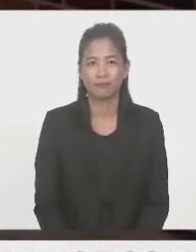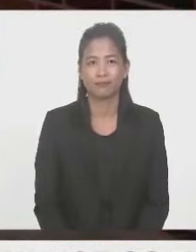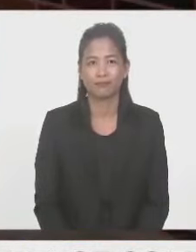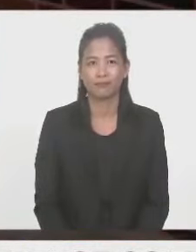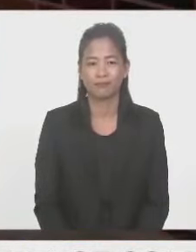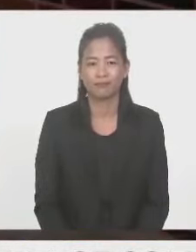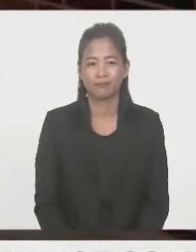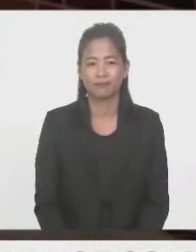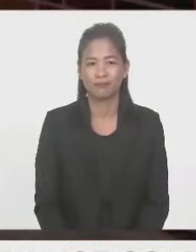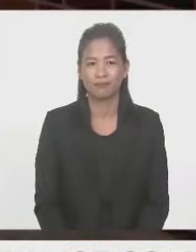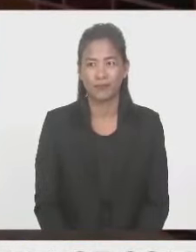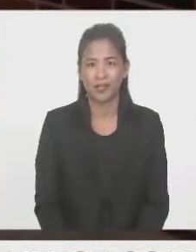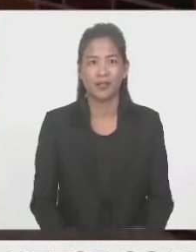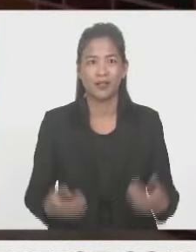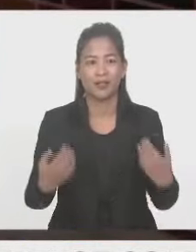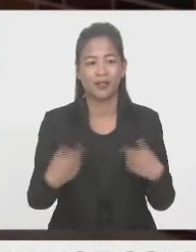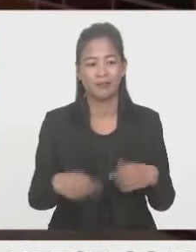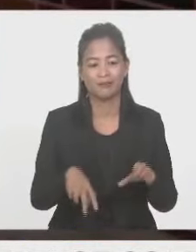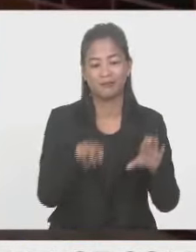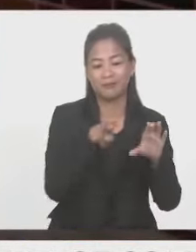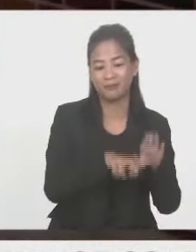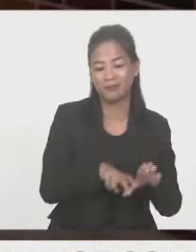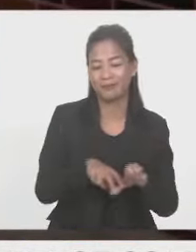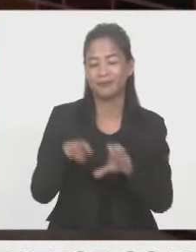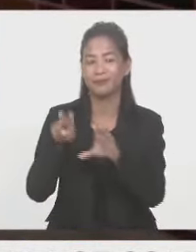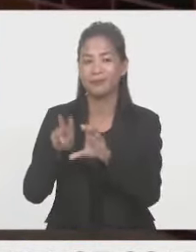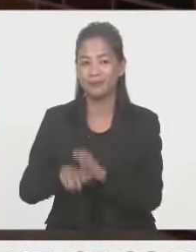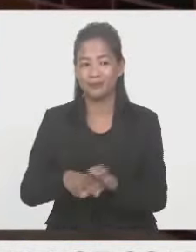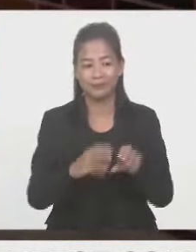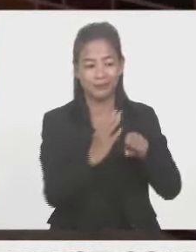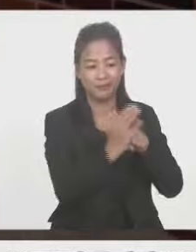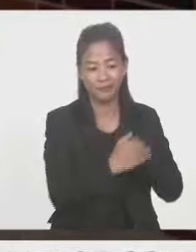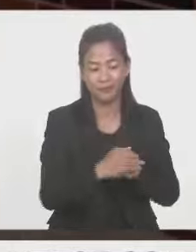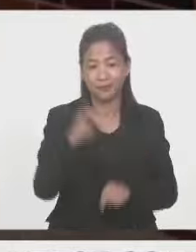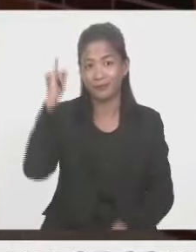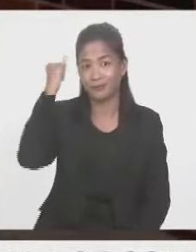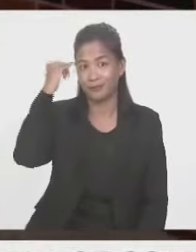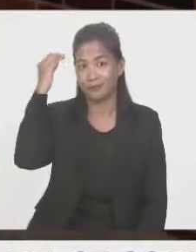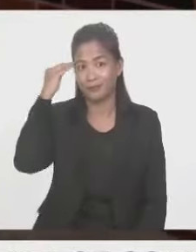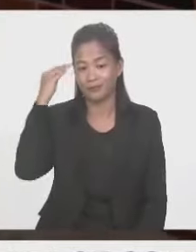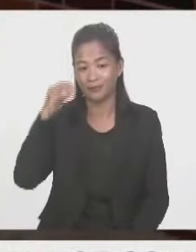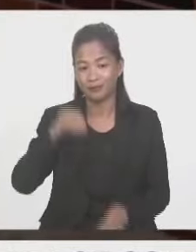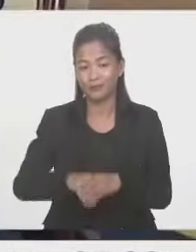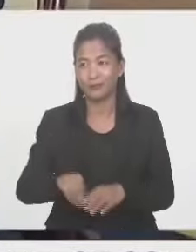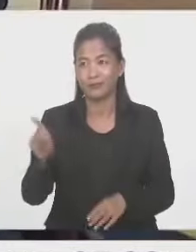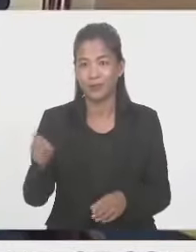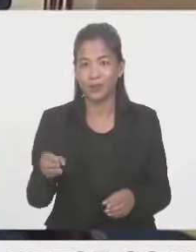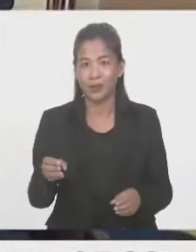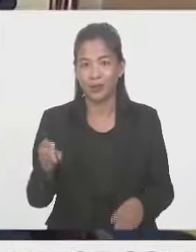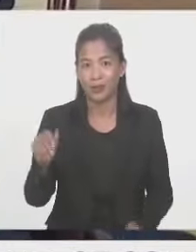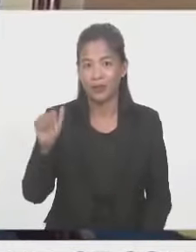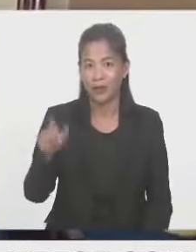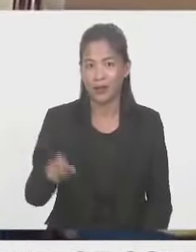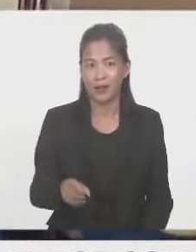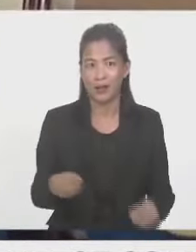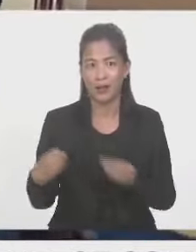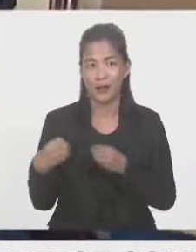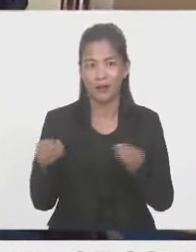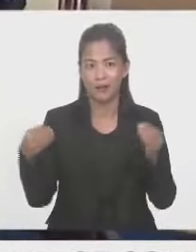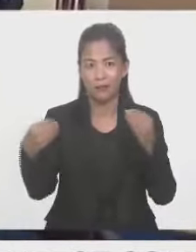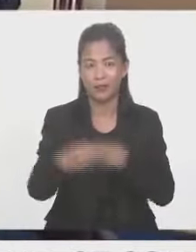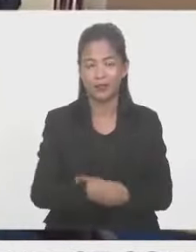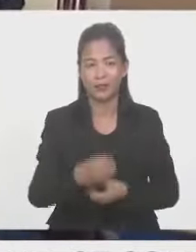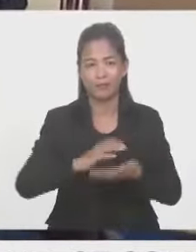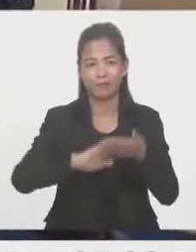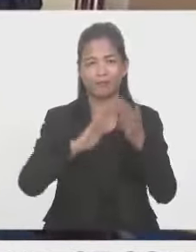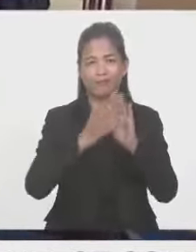Opo, magkatabi sina President-elect Donald Trump at President Joe Biden sa tabi ng apoy sa Oval Office. Sinasabing mapayapang